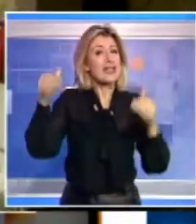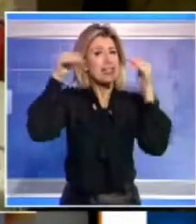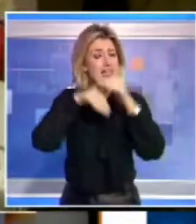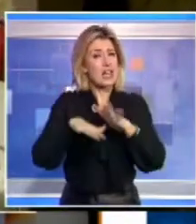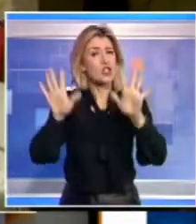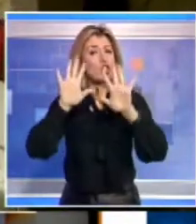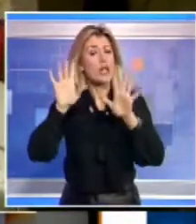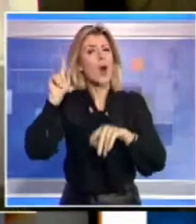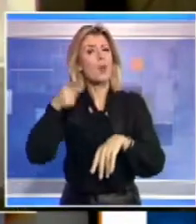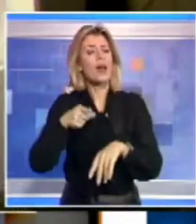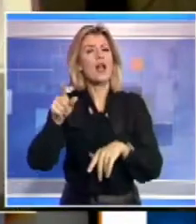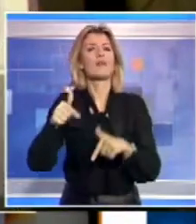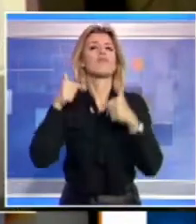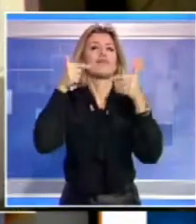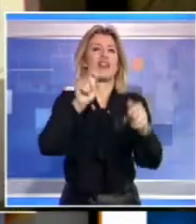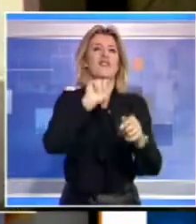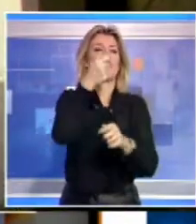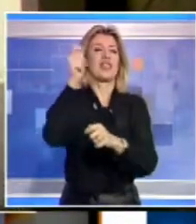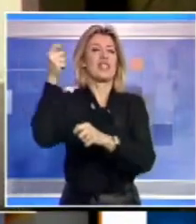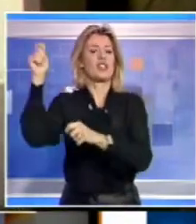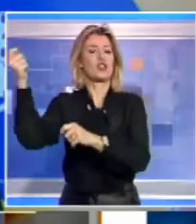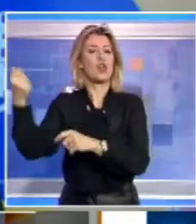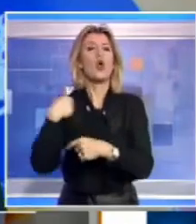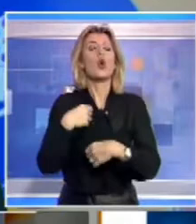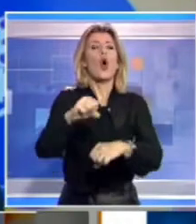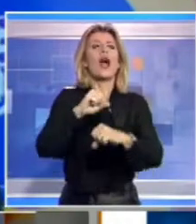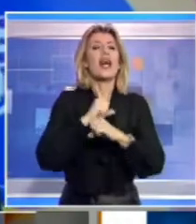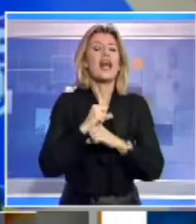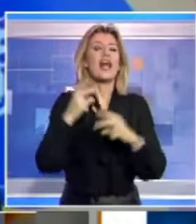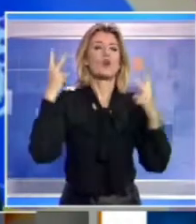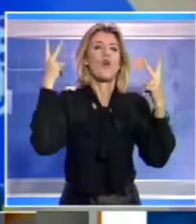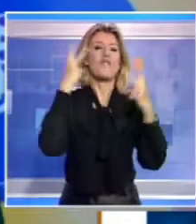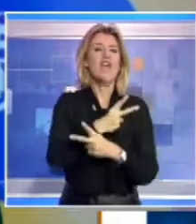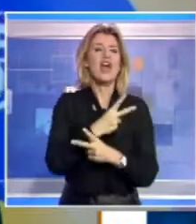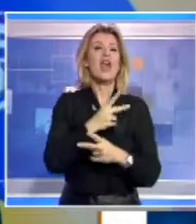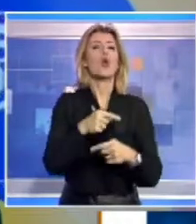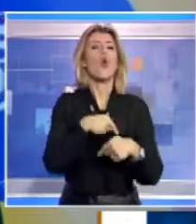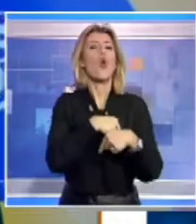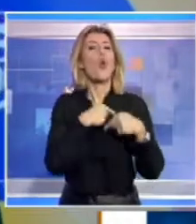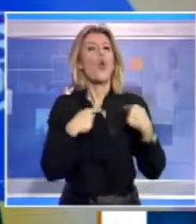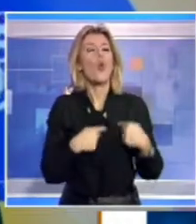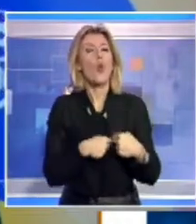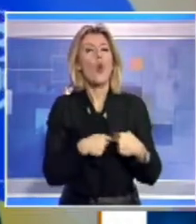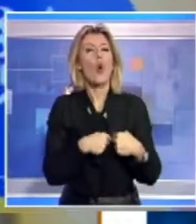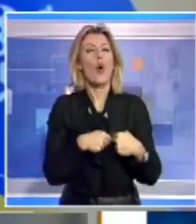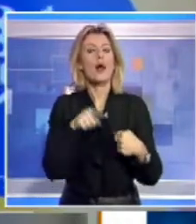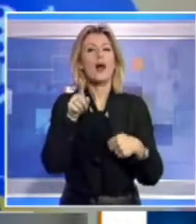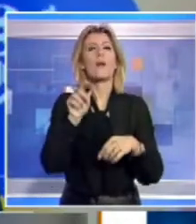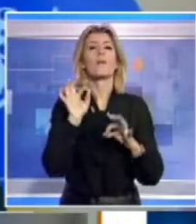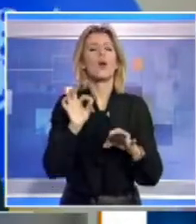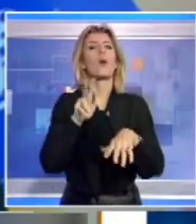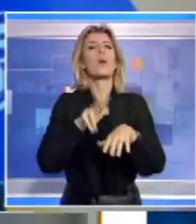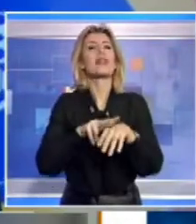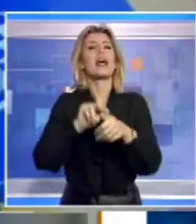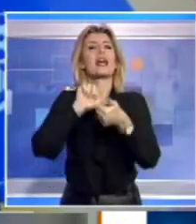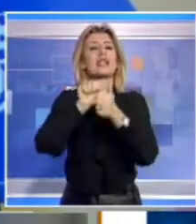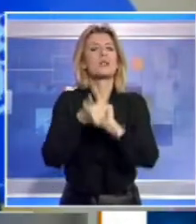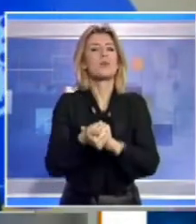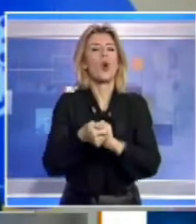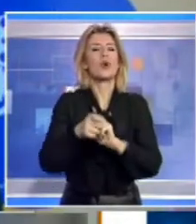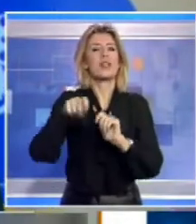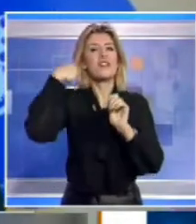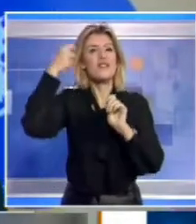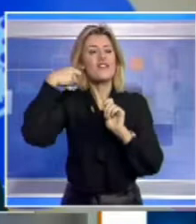la proclamazione di tutti i vincitori. Io credo che il vero, diciamo, cuore, ecco, del Matera Sport Film Festival